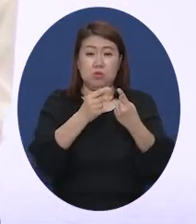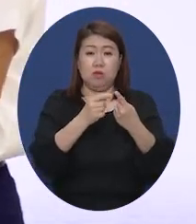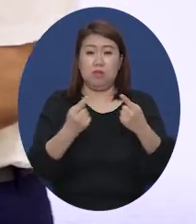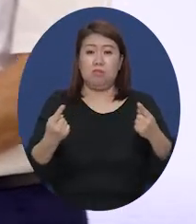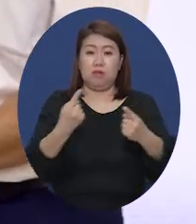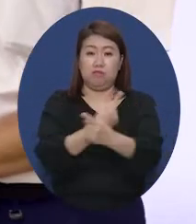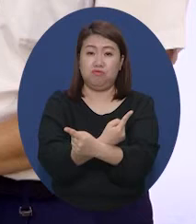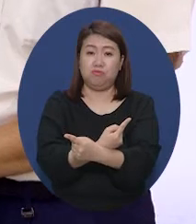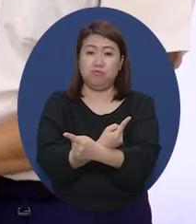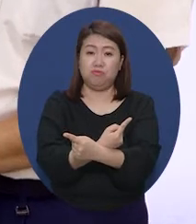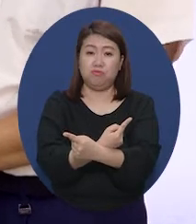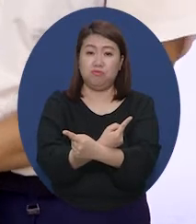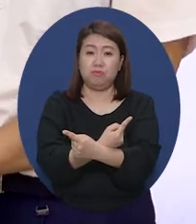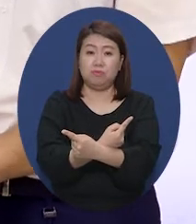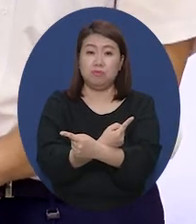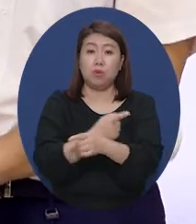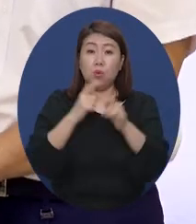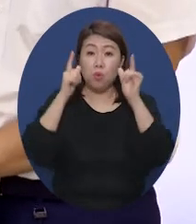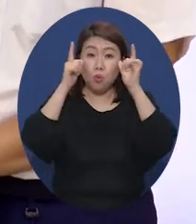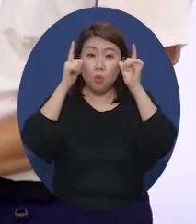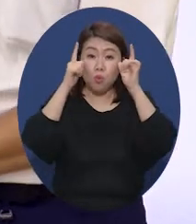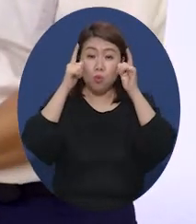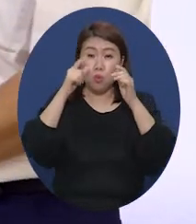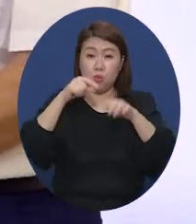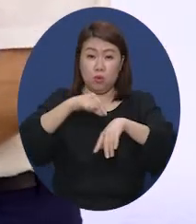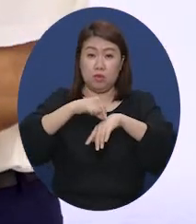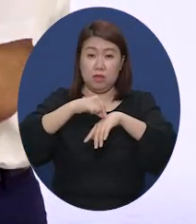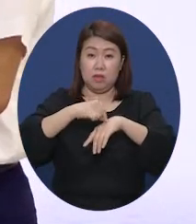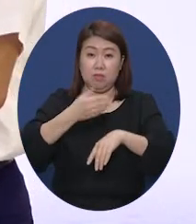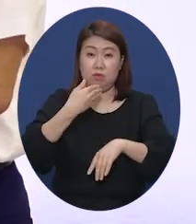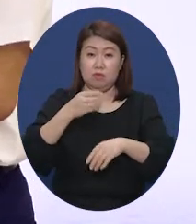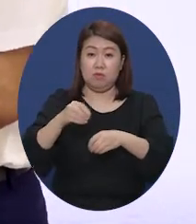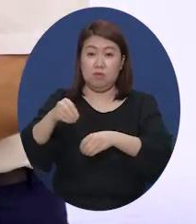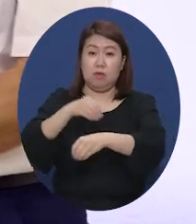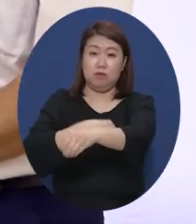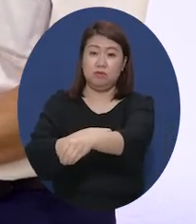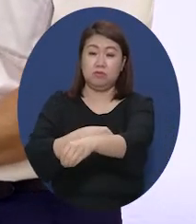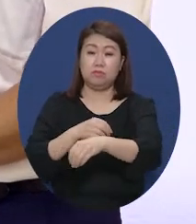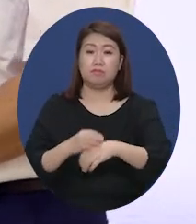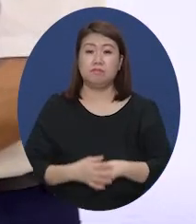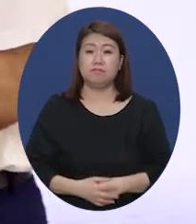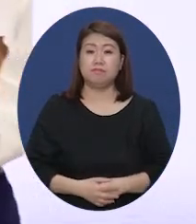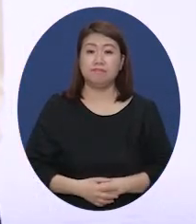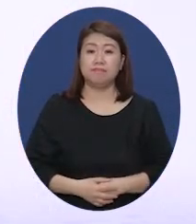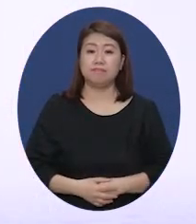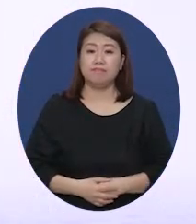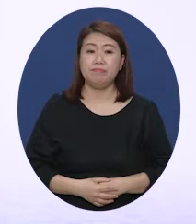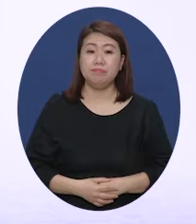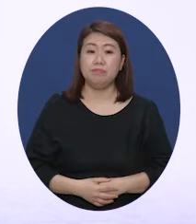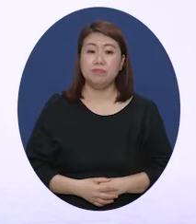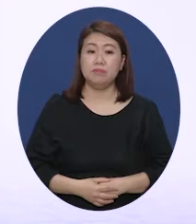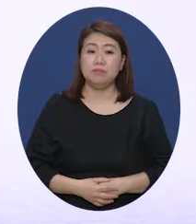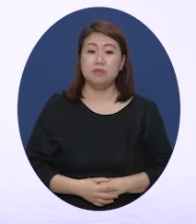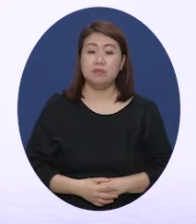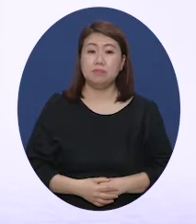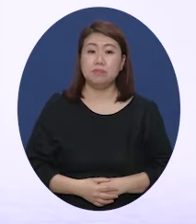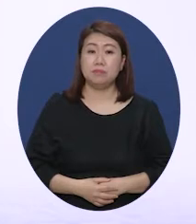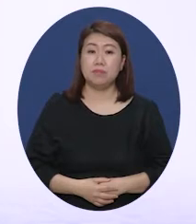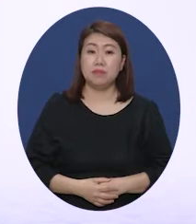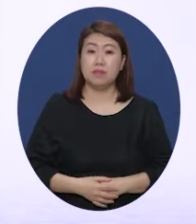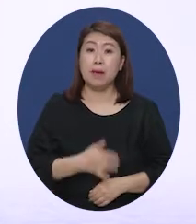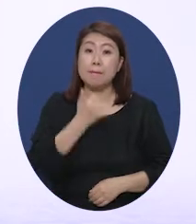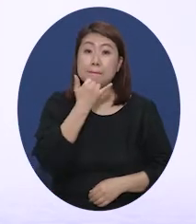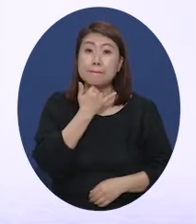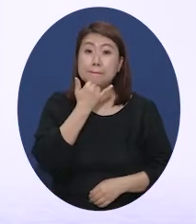햇빛에 말린 고기도 먹어야겠죠. 소고기. 그러려면 약 1kg 정도. 예. 그래서 이걸